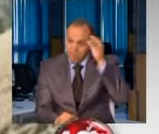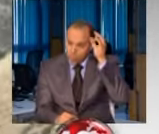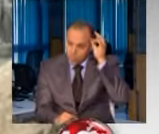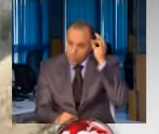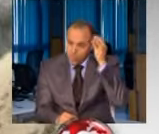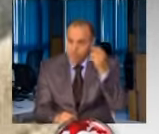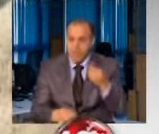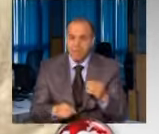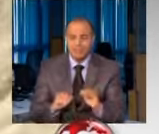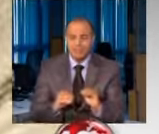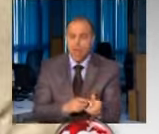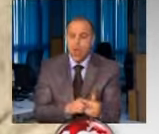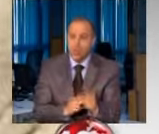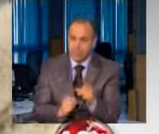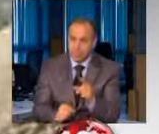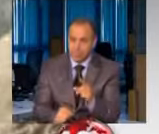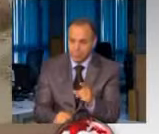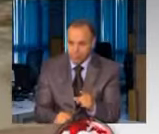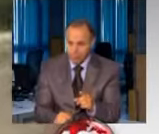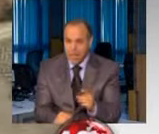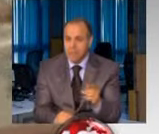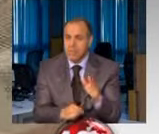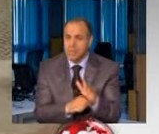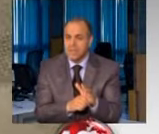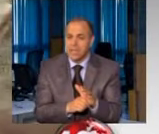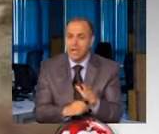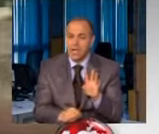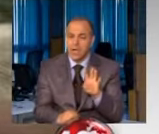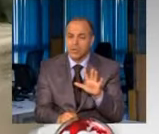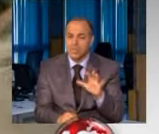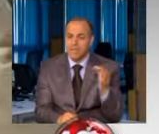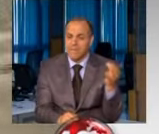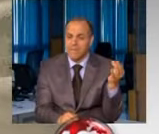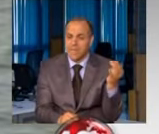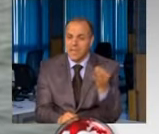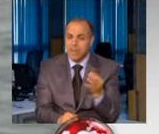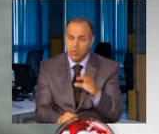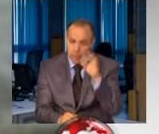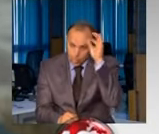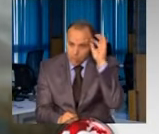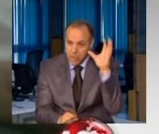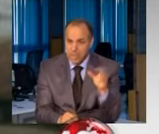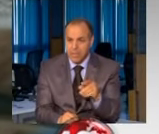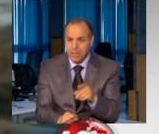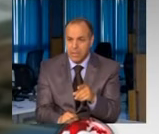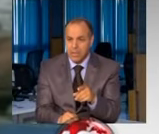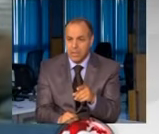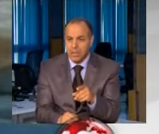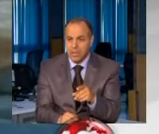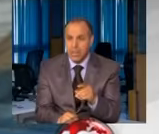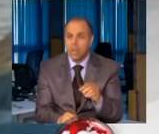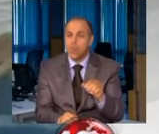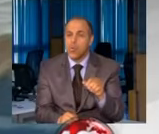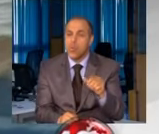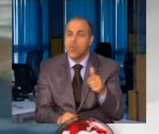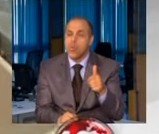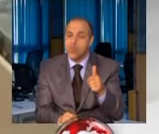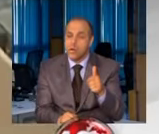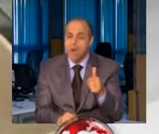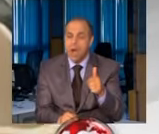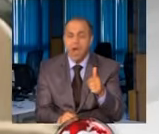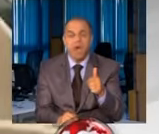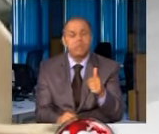إنتاج تربية الأسماك التي تمثل 45% من الإنتاج الوطني، وتحتل المرتبة الأولى